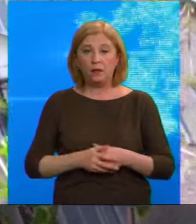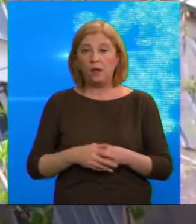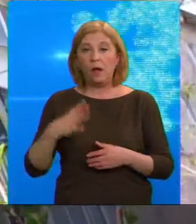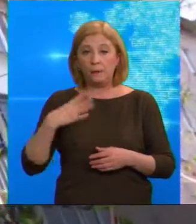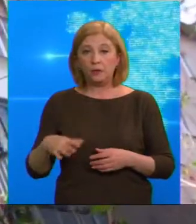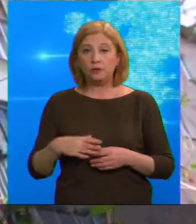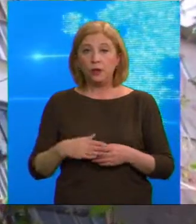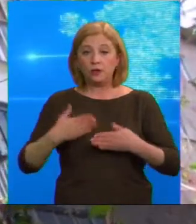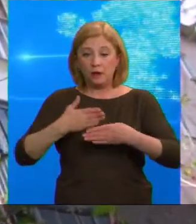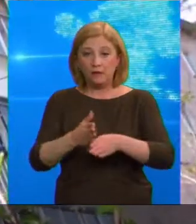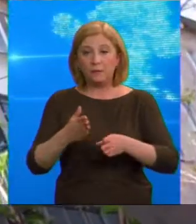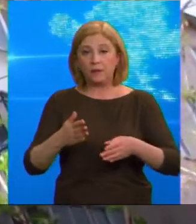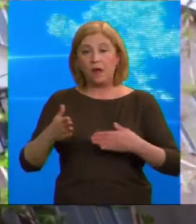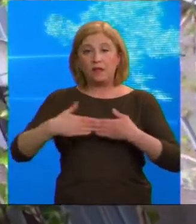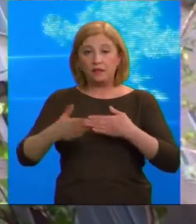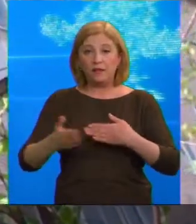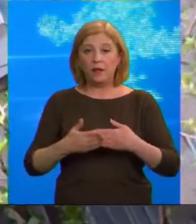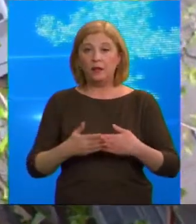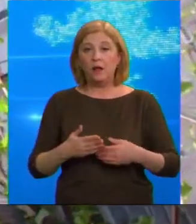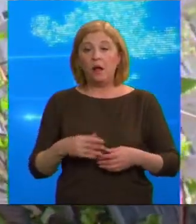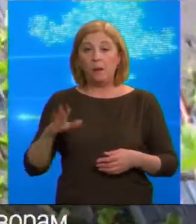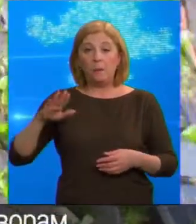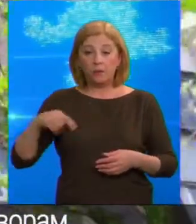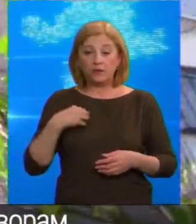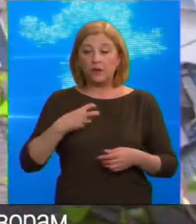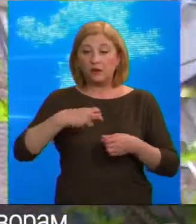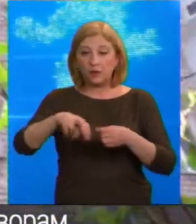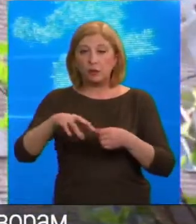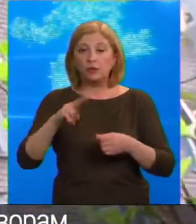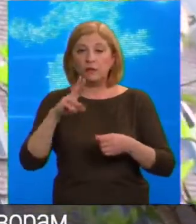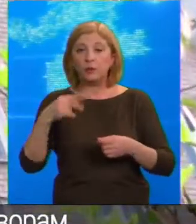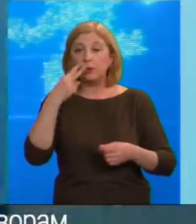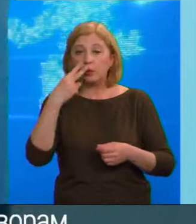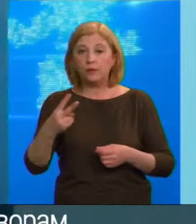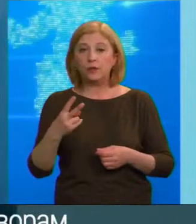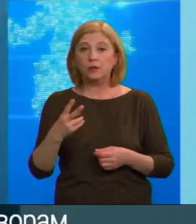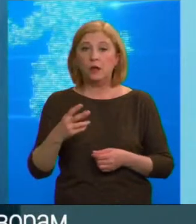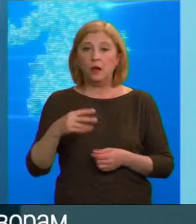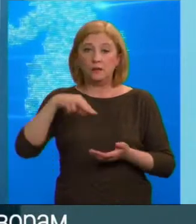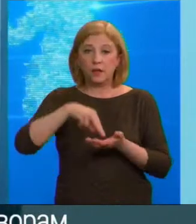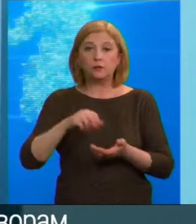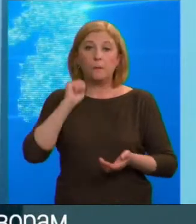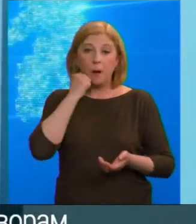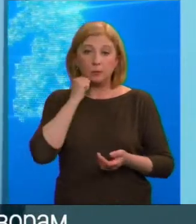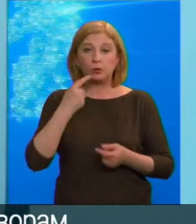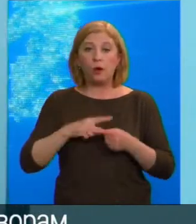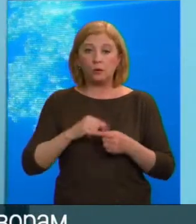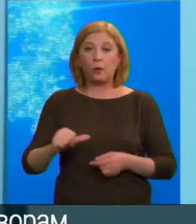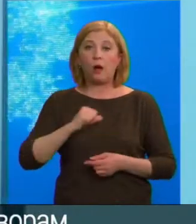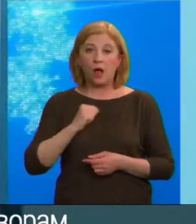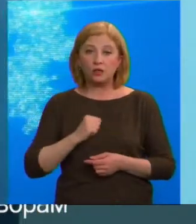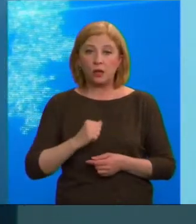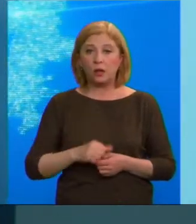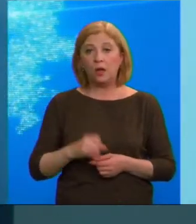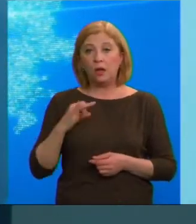Пришлось выбить дверь. После того, как я зашел в квартиру, я увидел стоящую бабушку, которая кашляла,